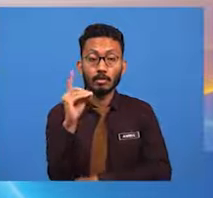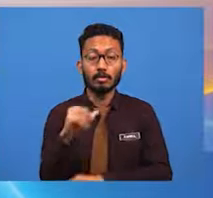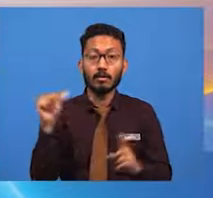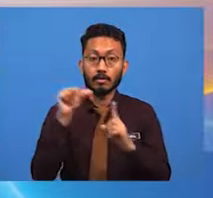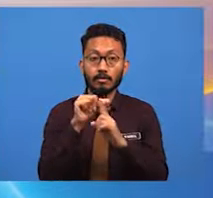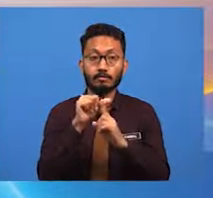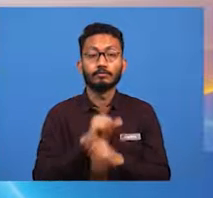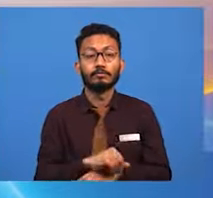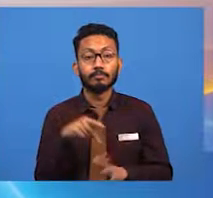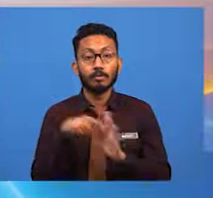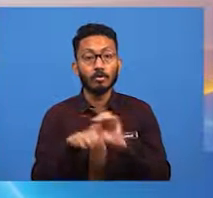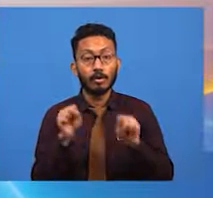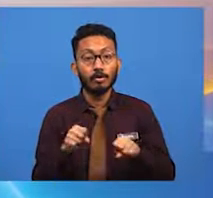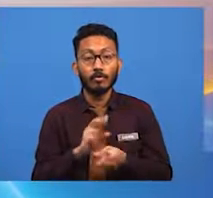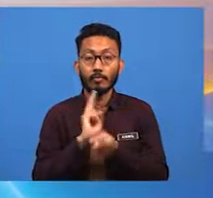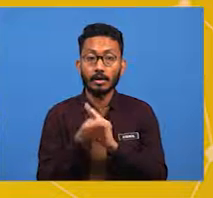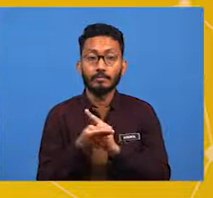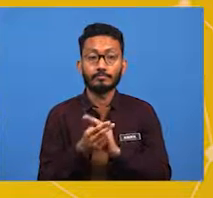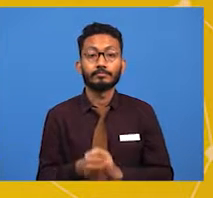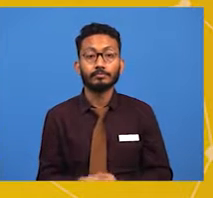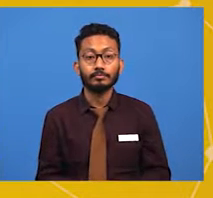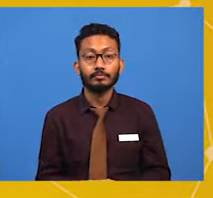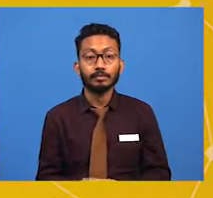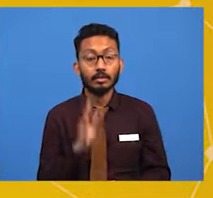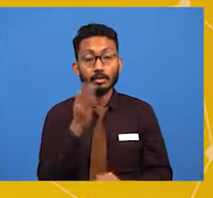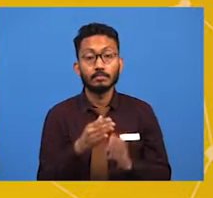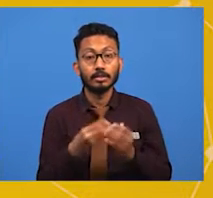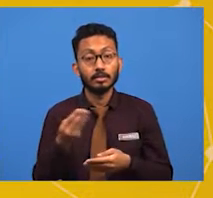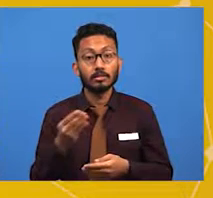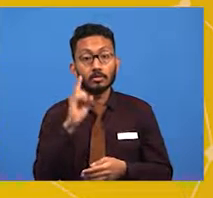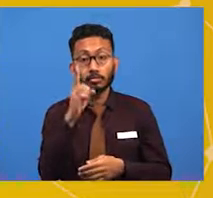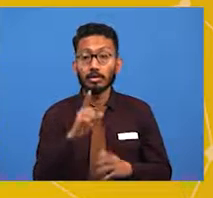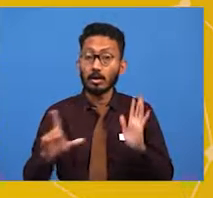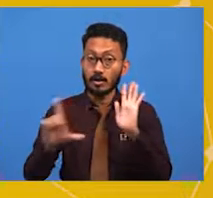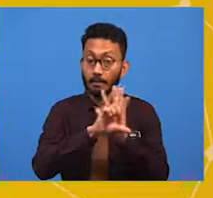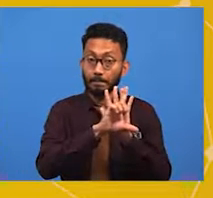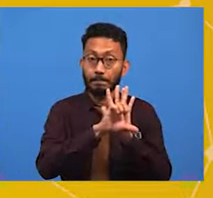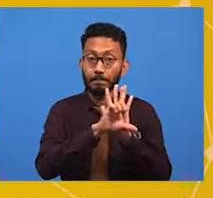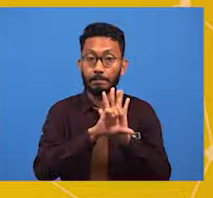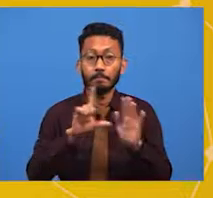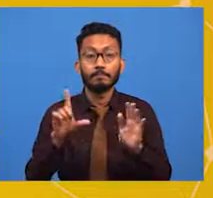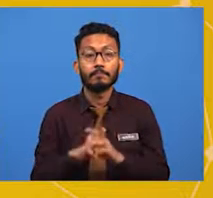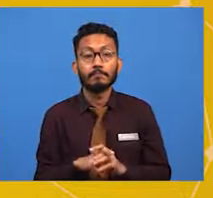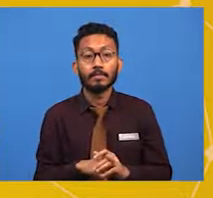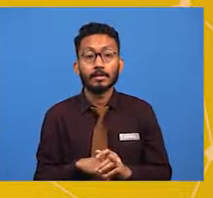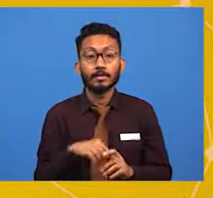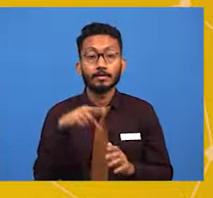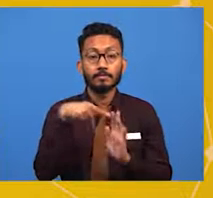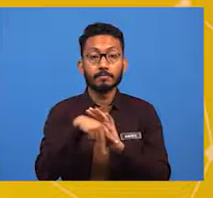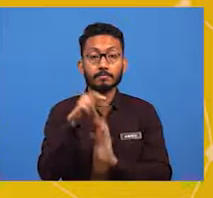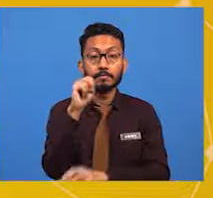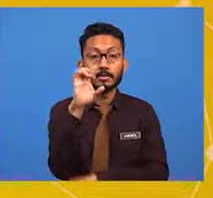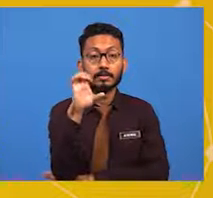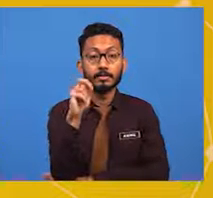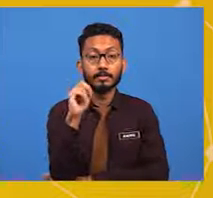pemboleh ubah yang diisytiharkan akan diberi satu label yang disebut pengecam yang sesuai